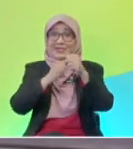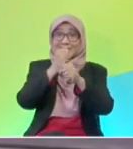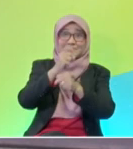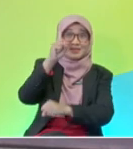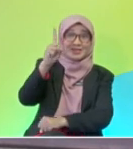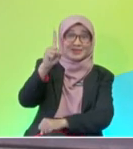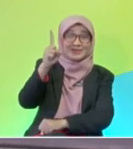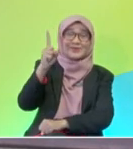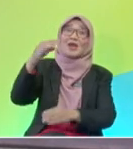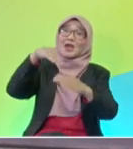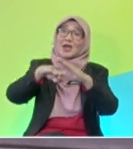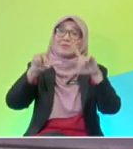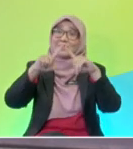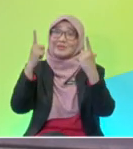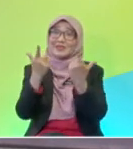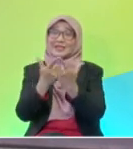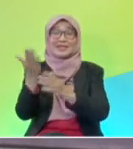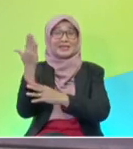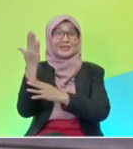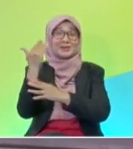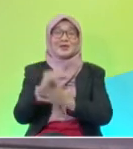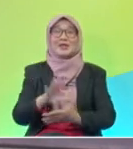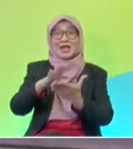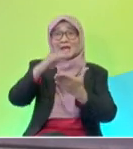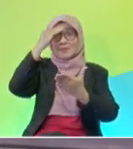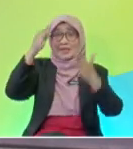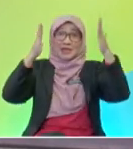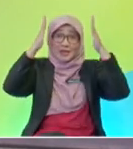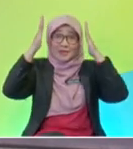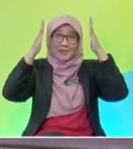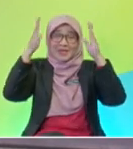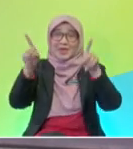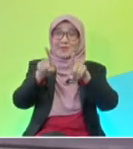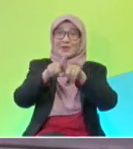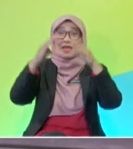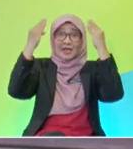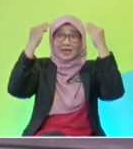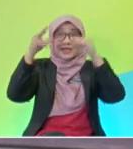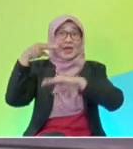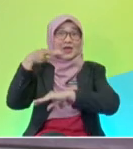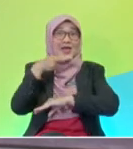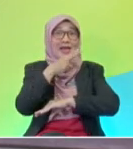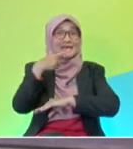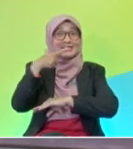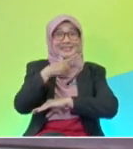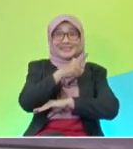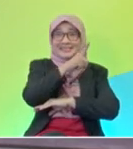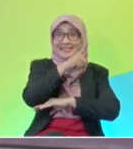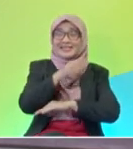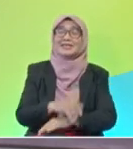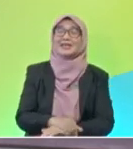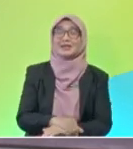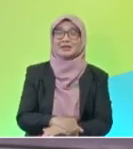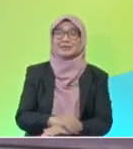masuk ke kelas hari ini kita nak belajar mata pelajaran bahasa Melayu bersama-sama Cikgu Lia Baiklah Cikgu di segmen ini pula